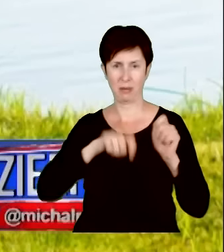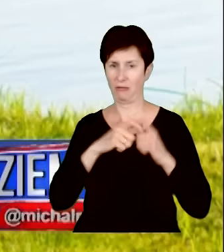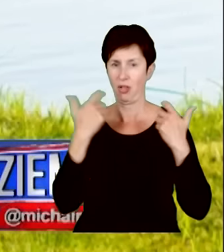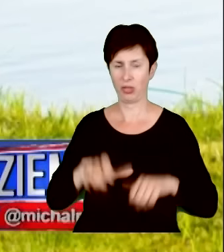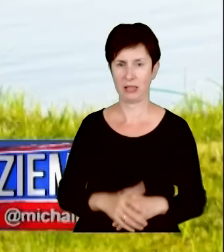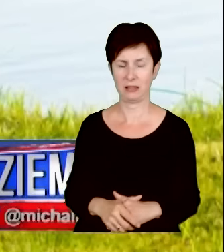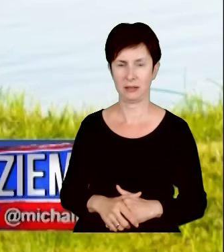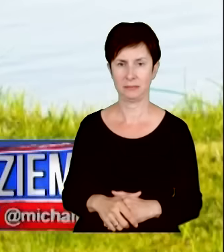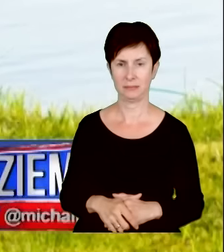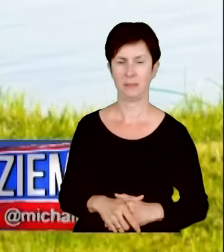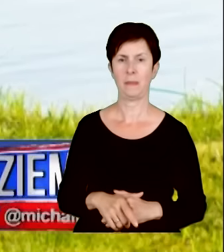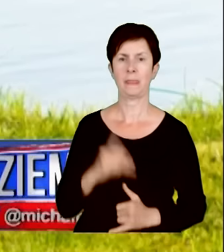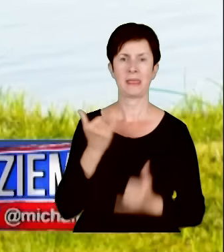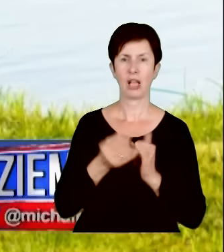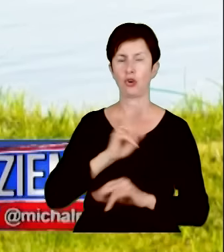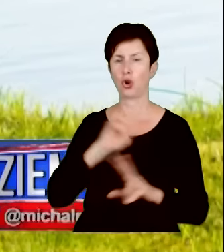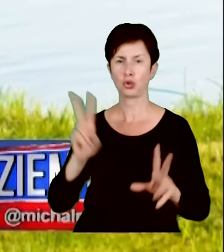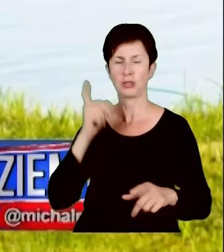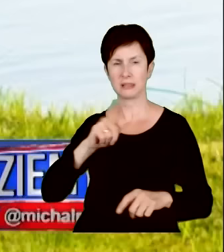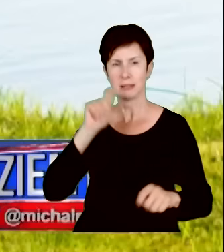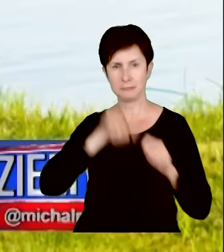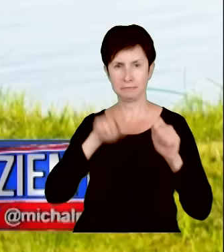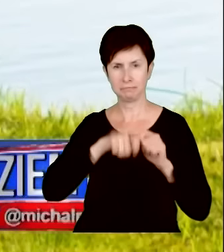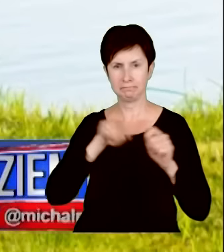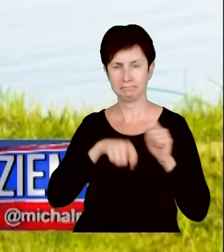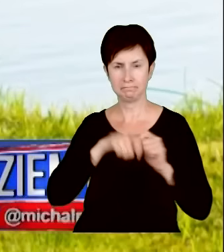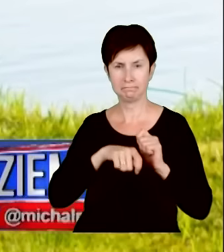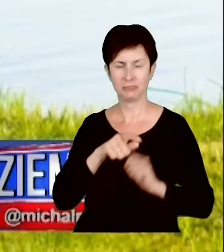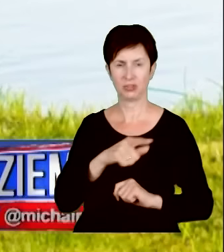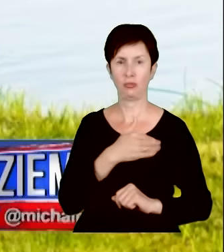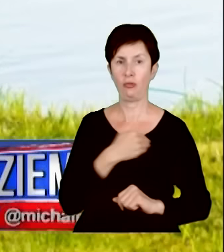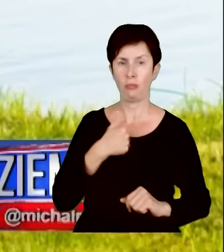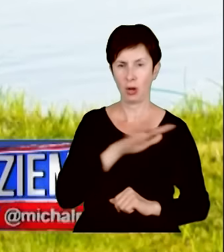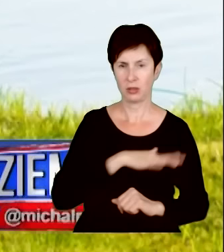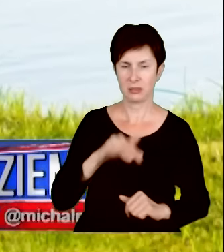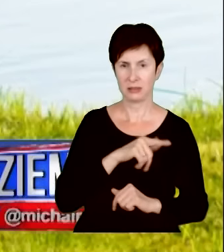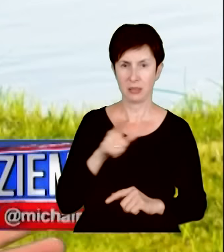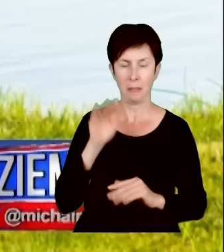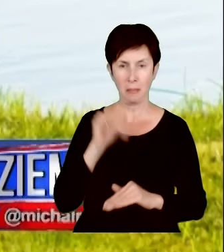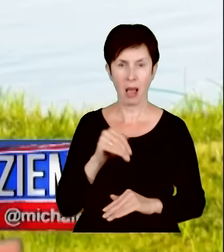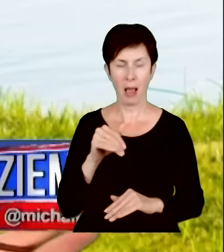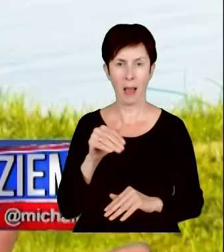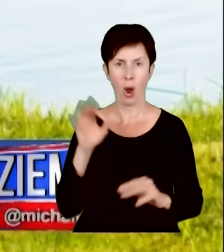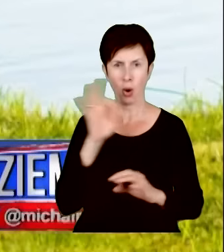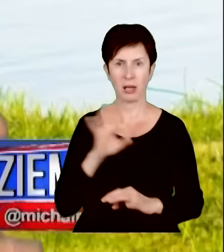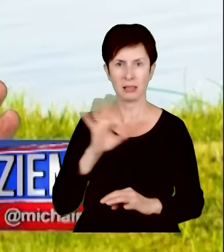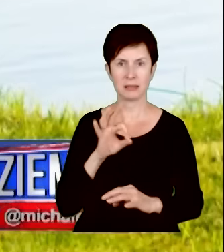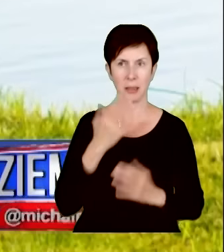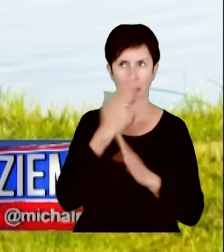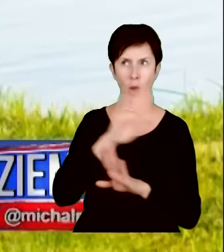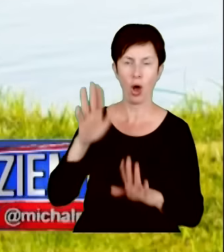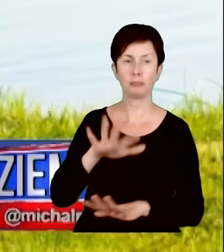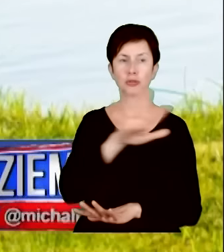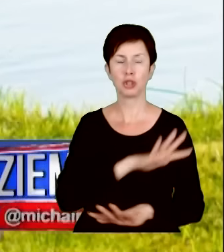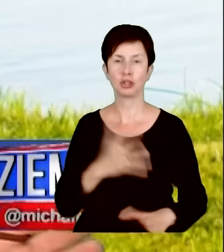rozpracować Polskę jako państwo i wskazując czy ma możliwość wskazania przestrzeni grup ludzi w